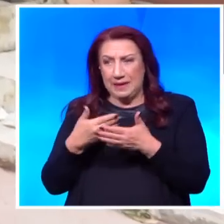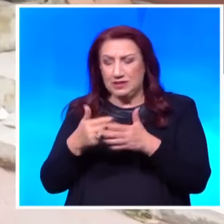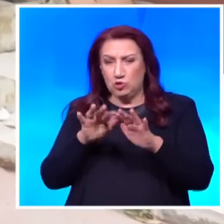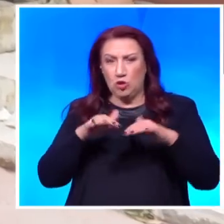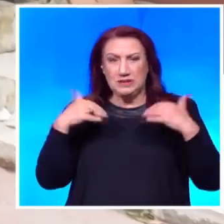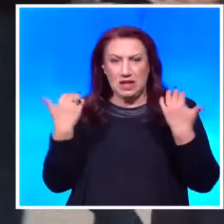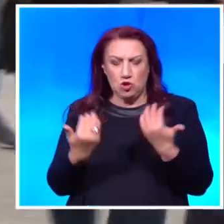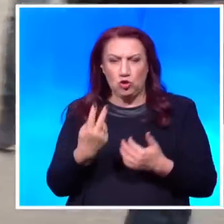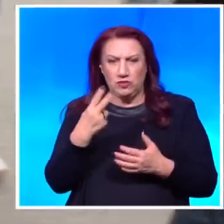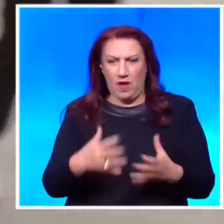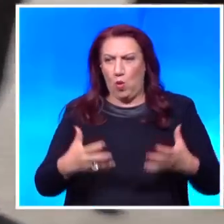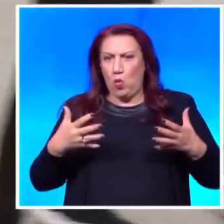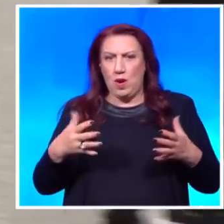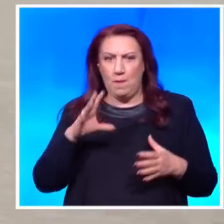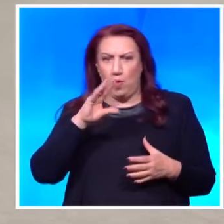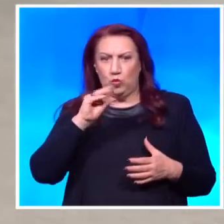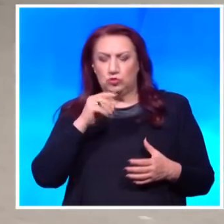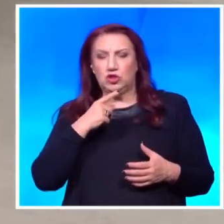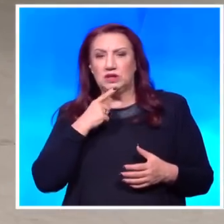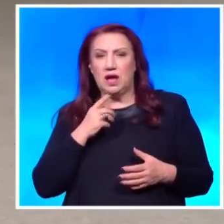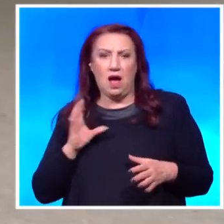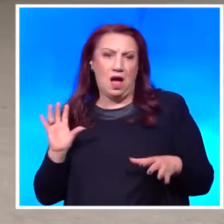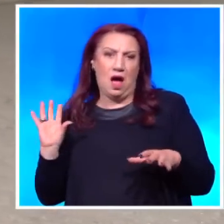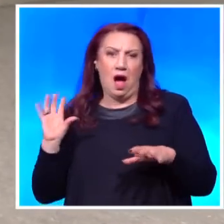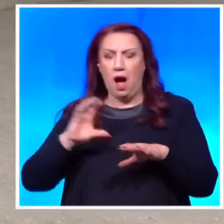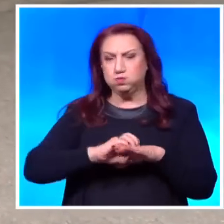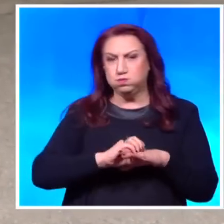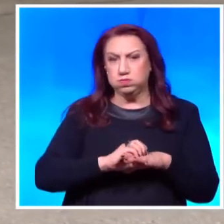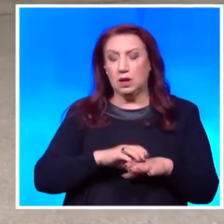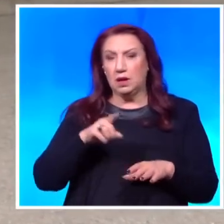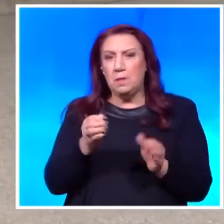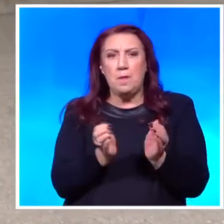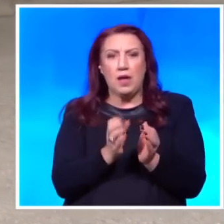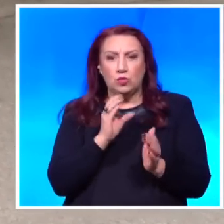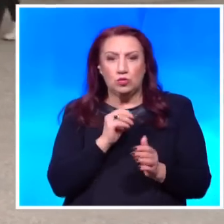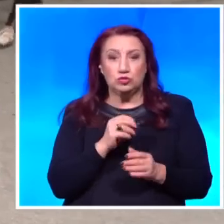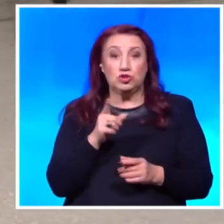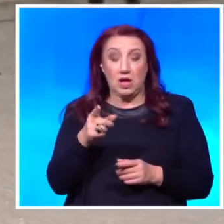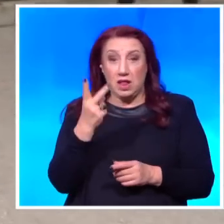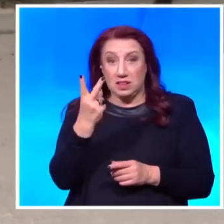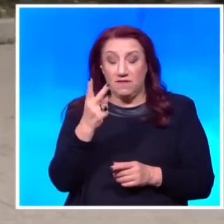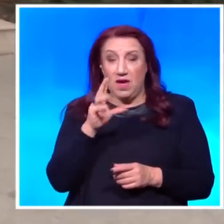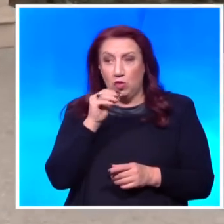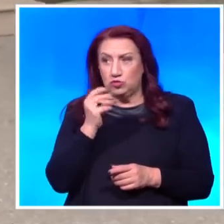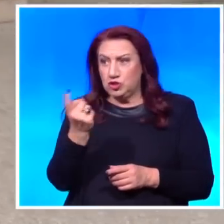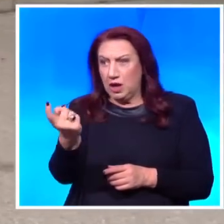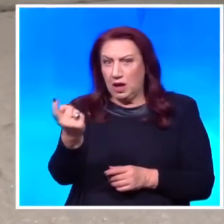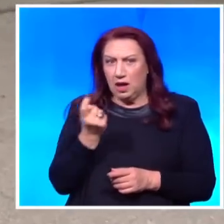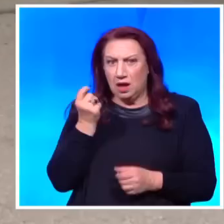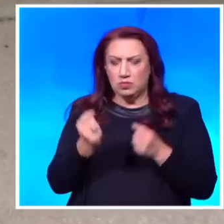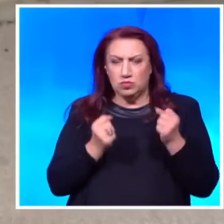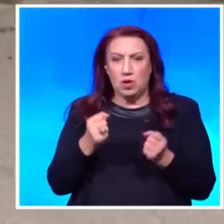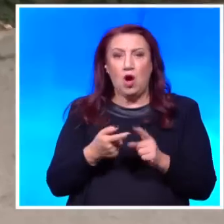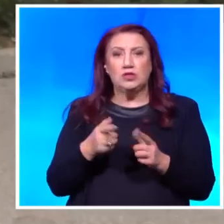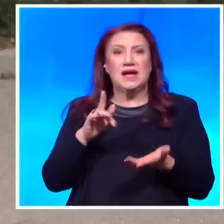домашния любимец. В това място бяхме нападнати от две агресивни кучета, които излязаха от централния вход без